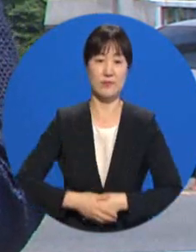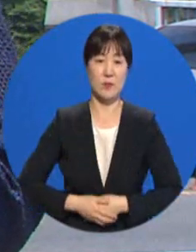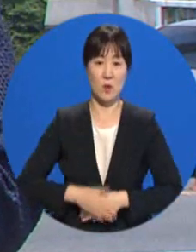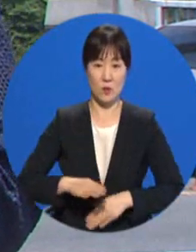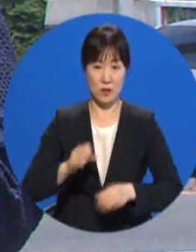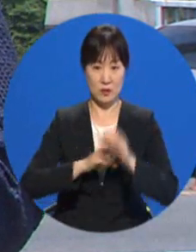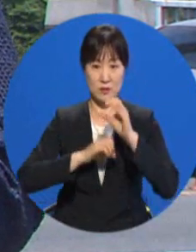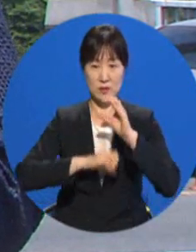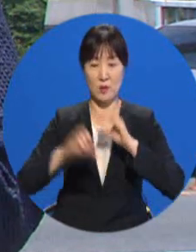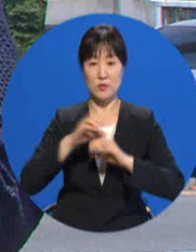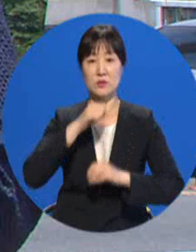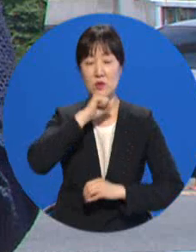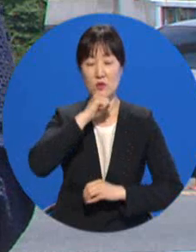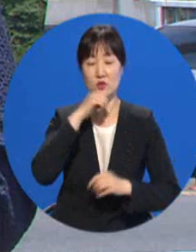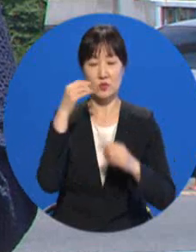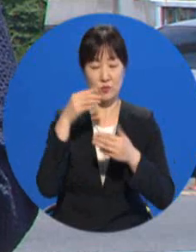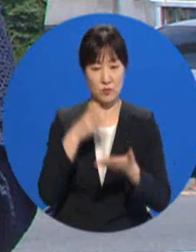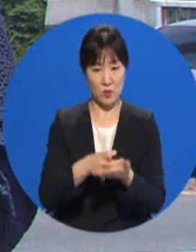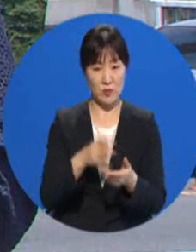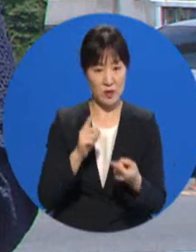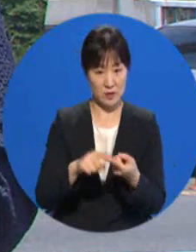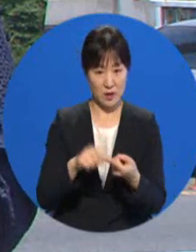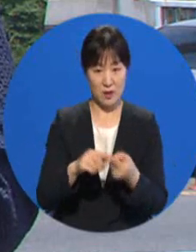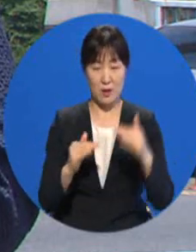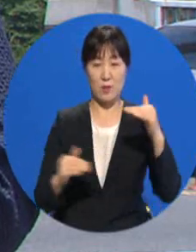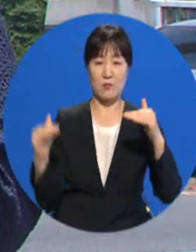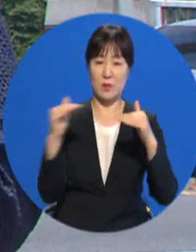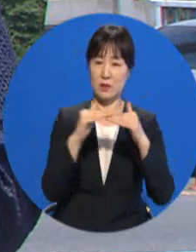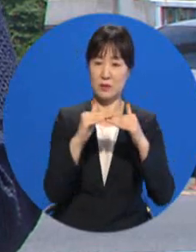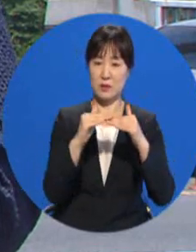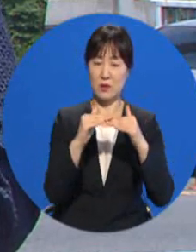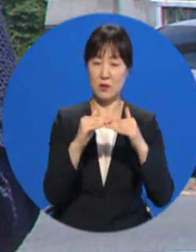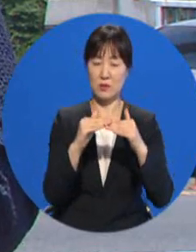가산점 제도를 두고 지역민 배려와 형평성이란 갈림길 속에